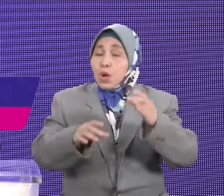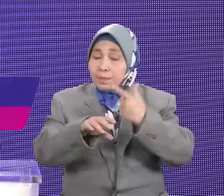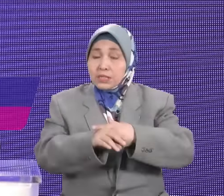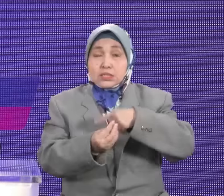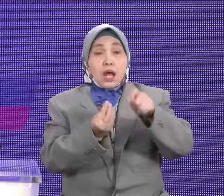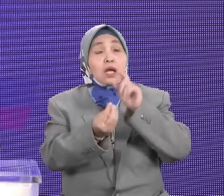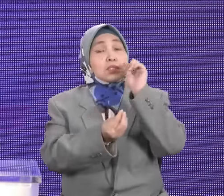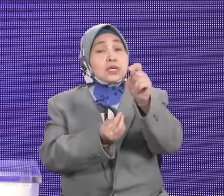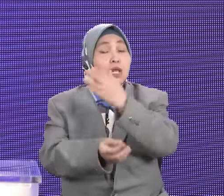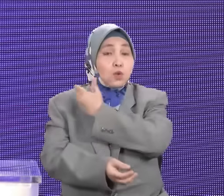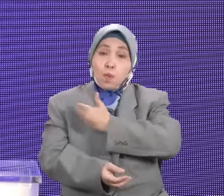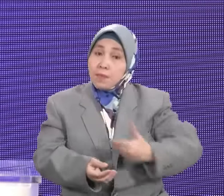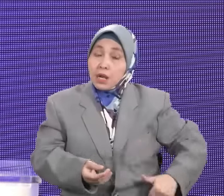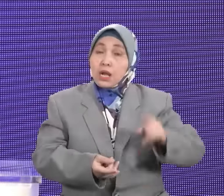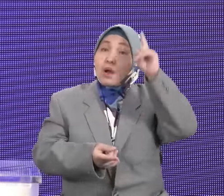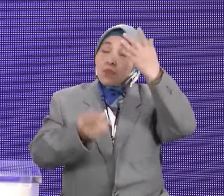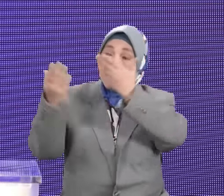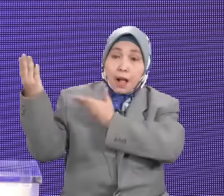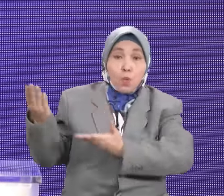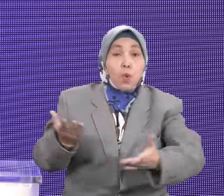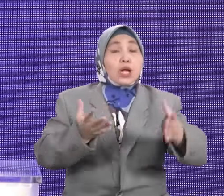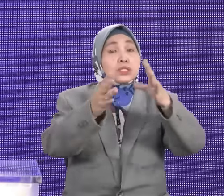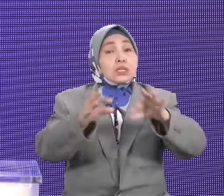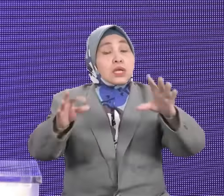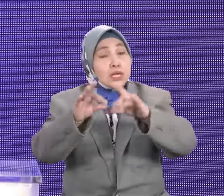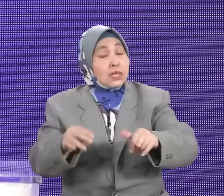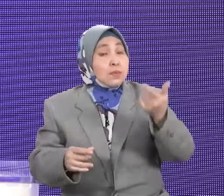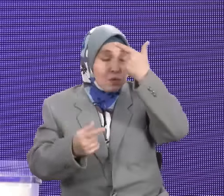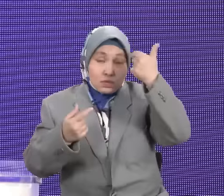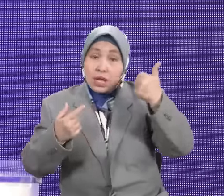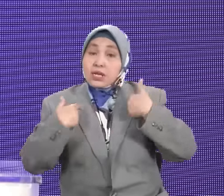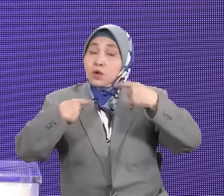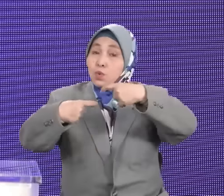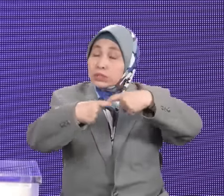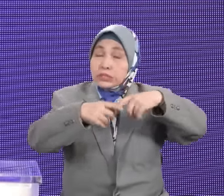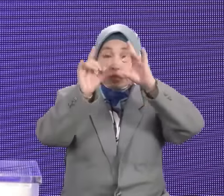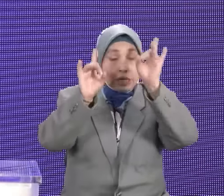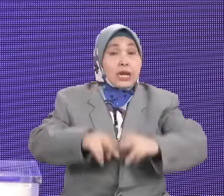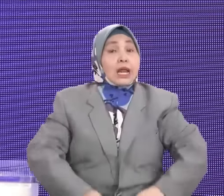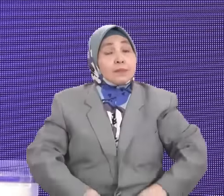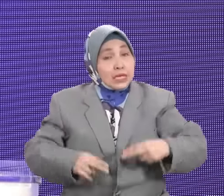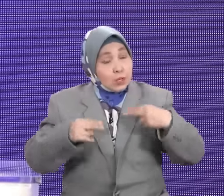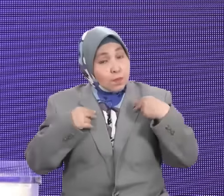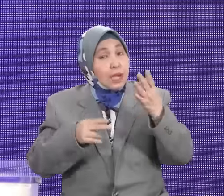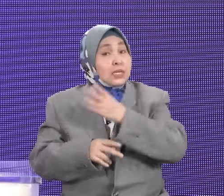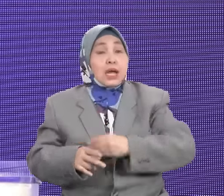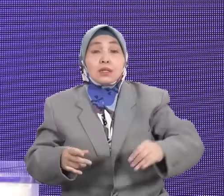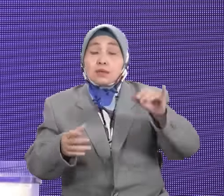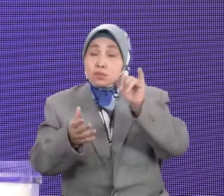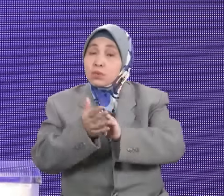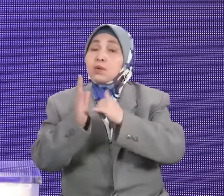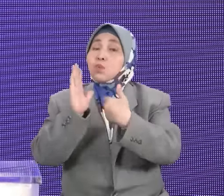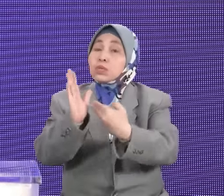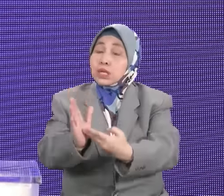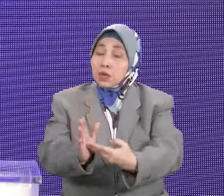umroh dan Allah bawakan peristiwa ini karena ia ada kaitan dengan ujian dalam kehidupan dan ianya dibuktikan